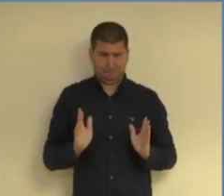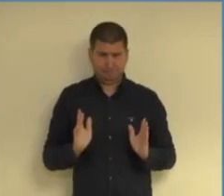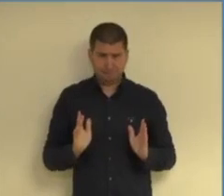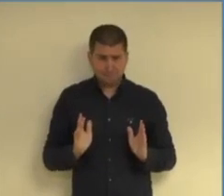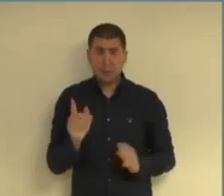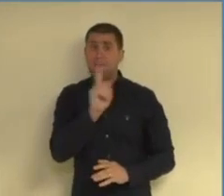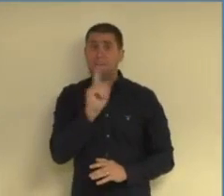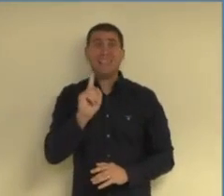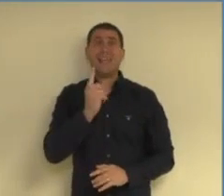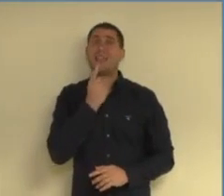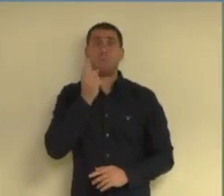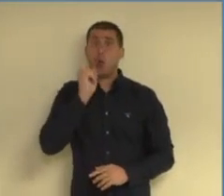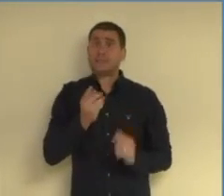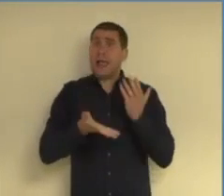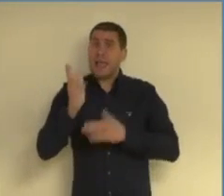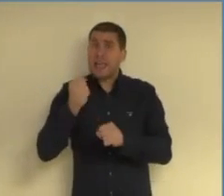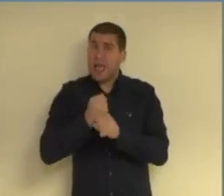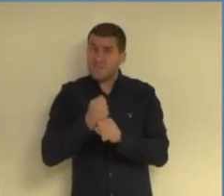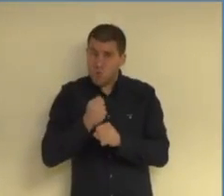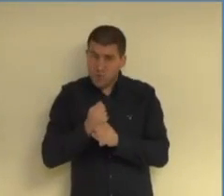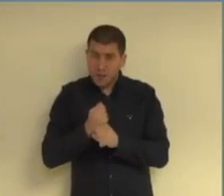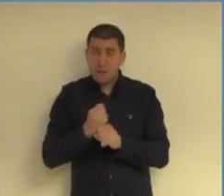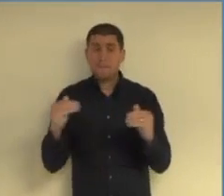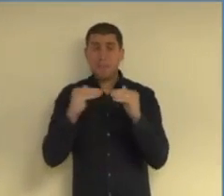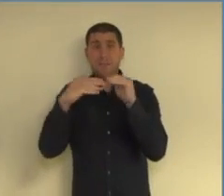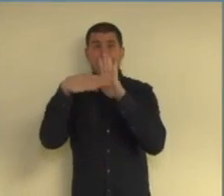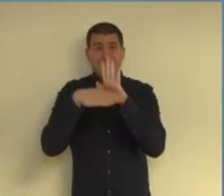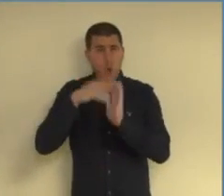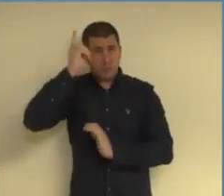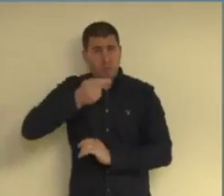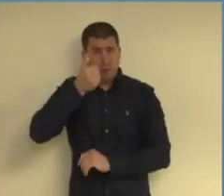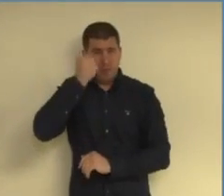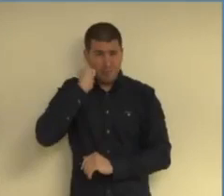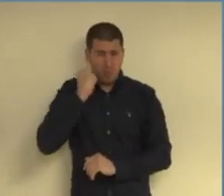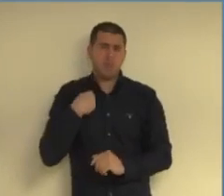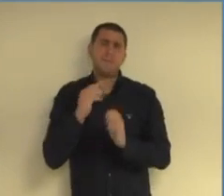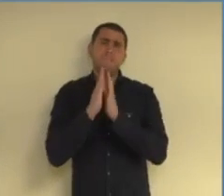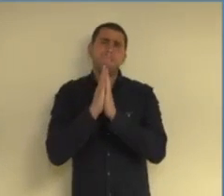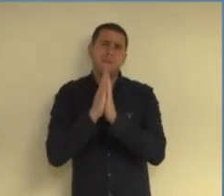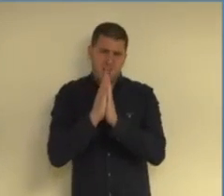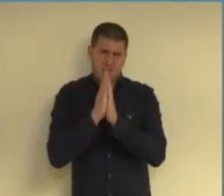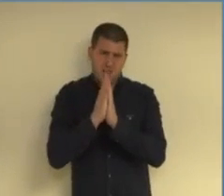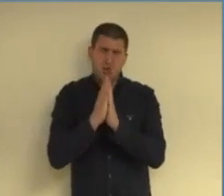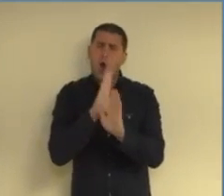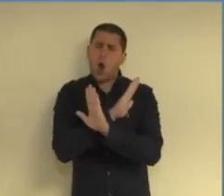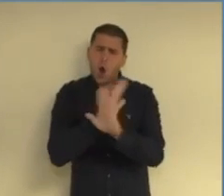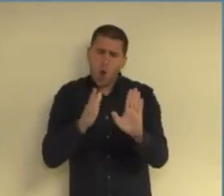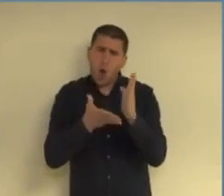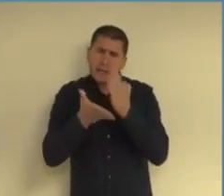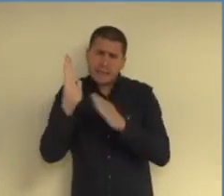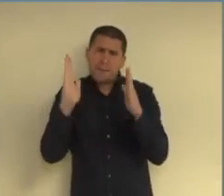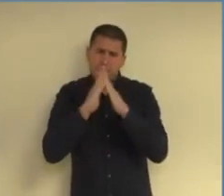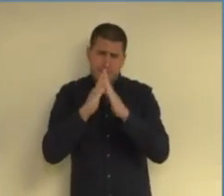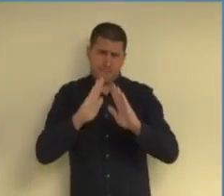מי שלא צריך לצאת לעבודה, לפי הנחיות שנתנו אתמול, אני מבקש ממנו שלא יצא